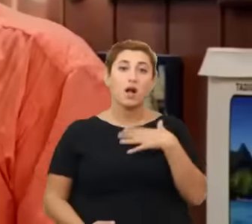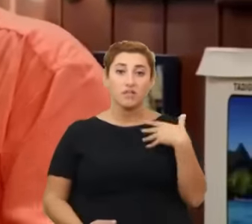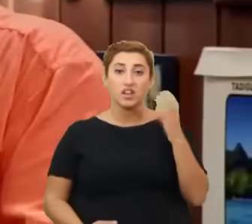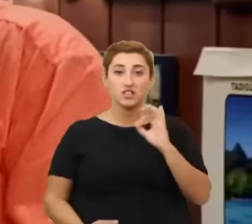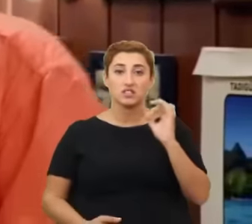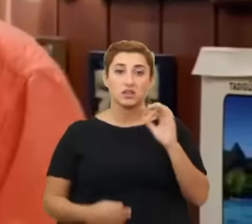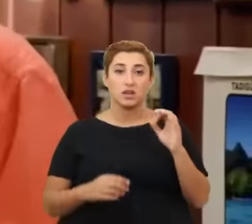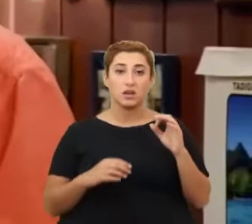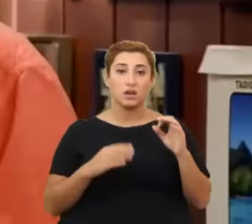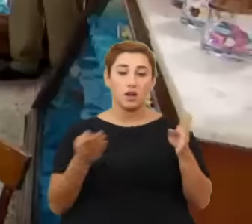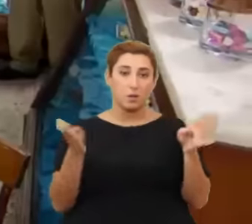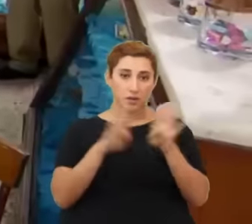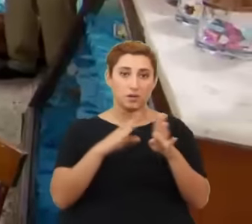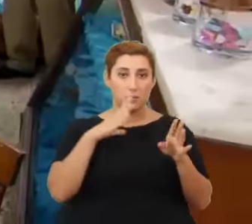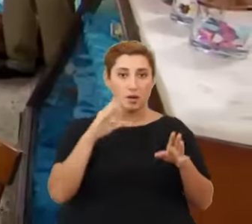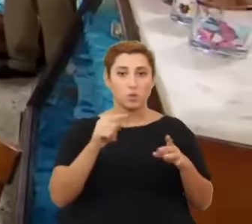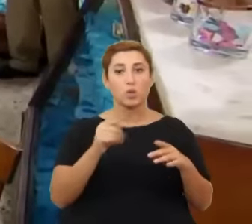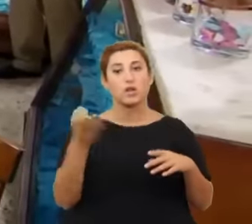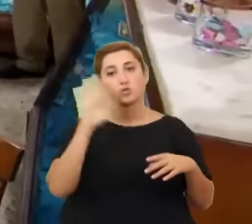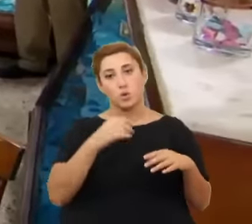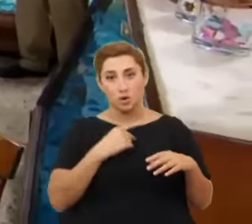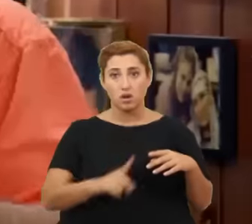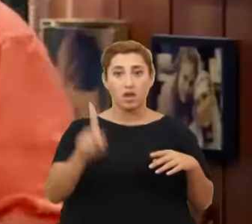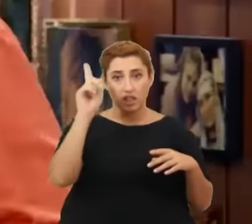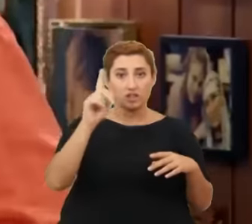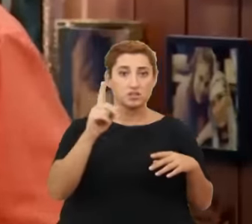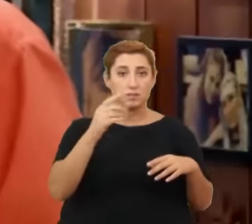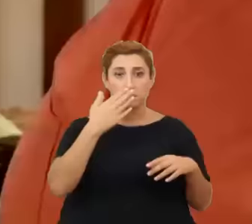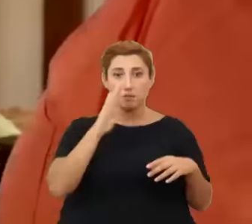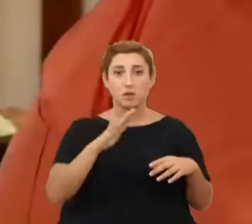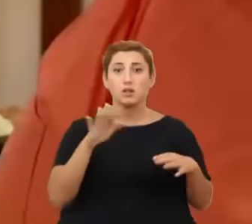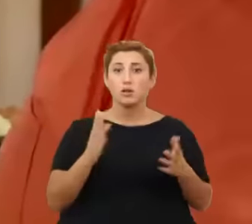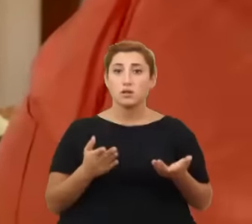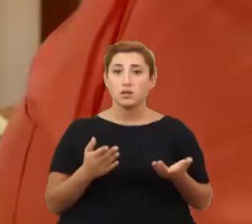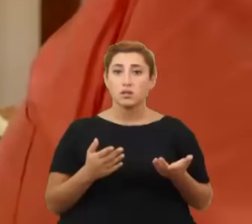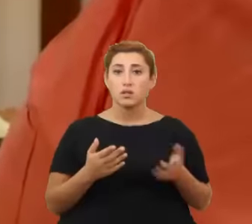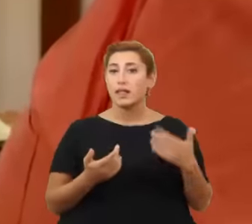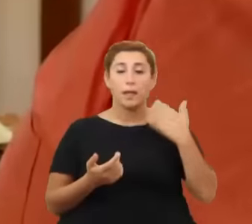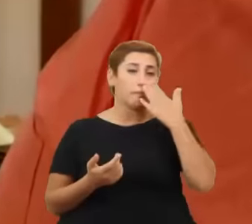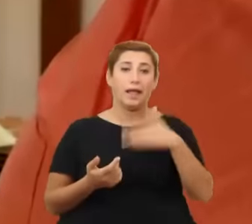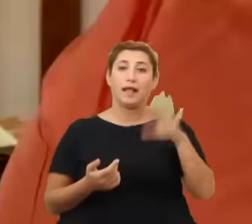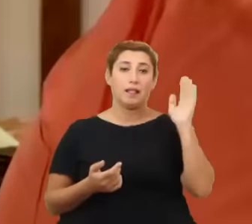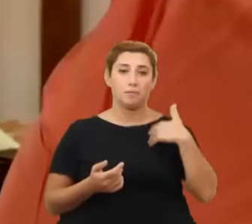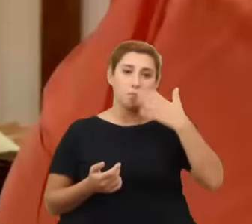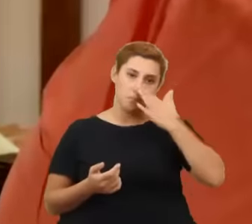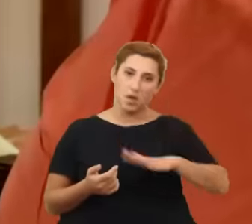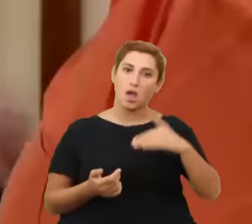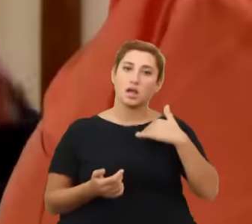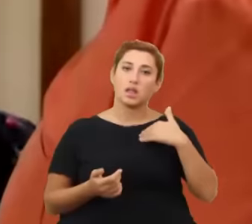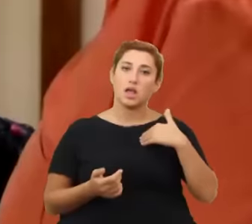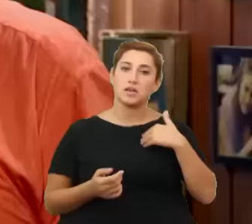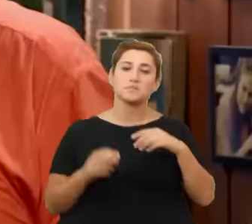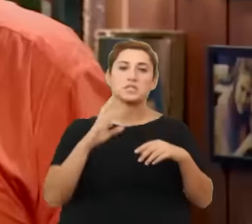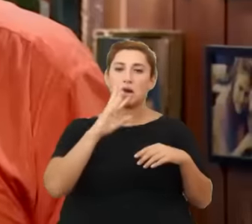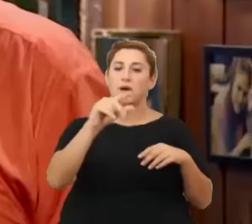işte kapatacağım pastaneyi. Ondan sonra geleceğim. Sen niye beklemiyorsun beni? Nasıl beklemeyeyim? Beklerim.